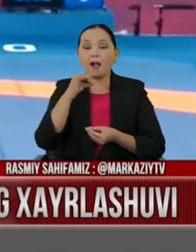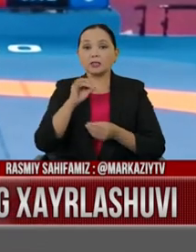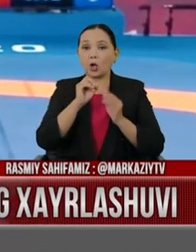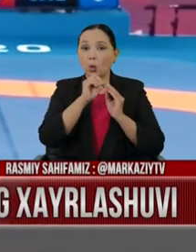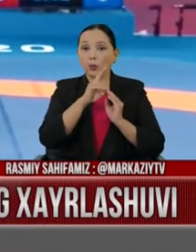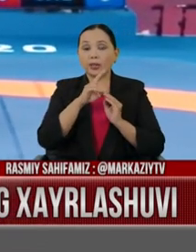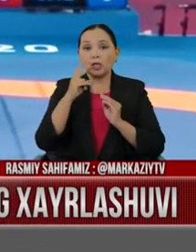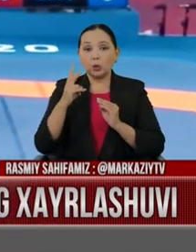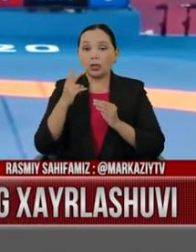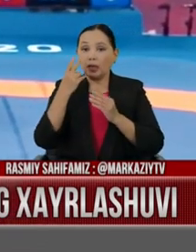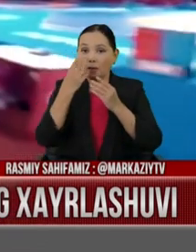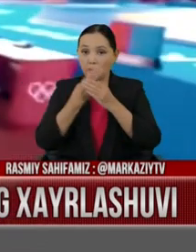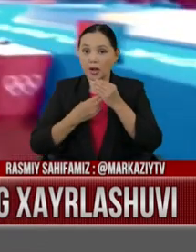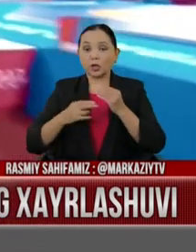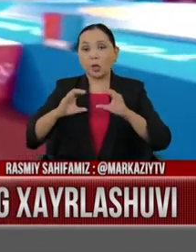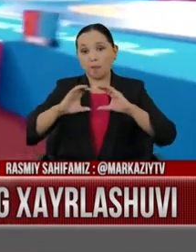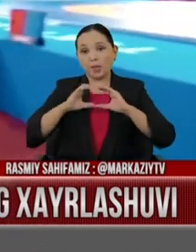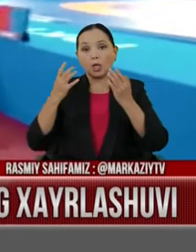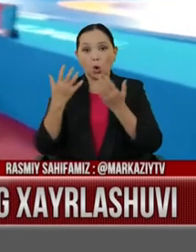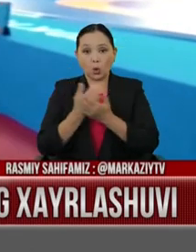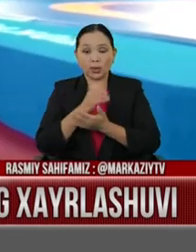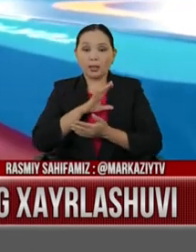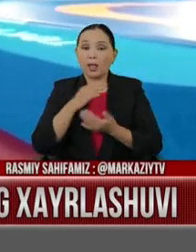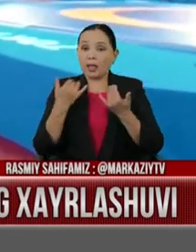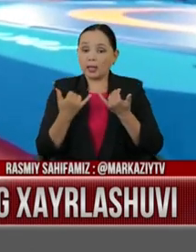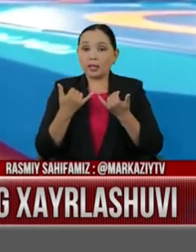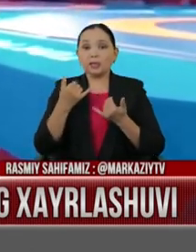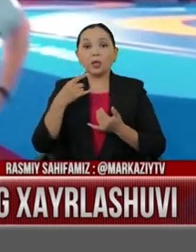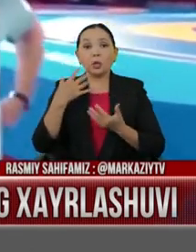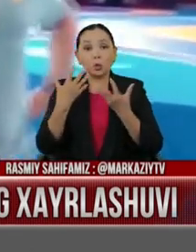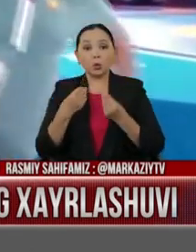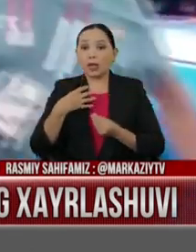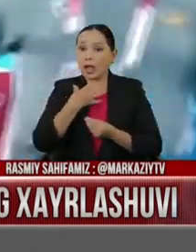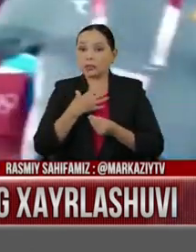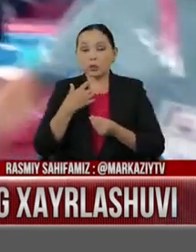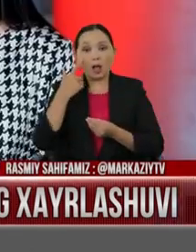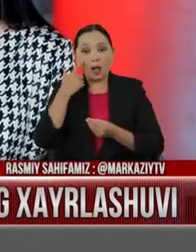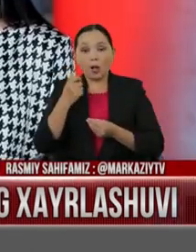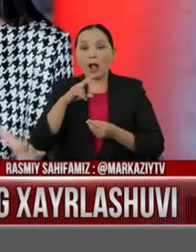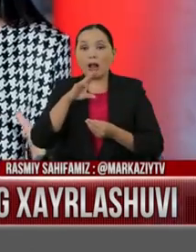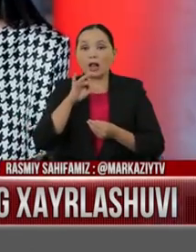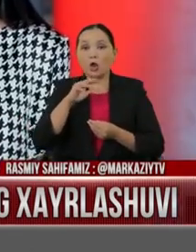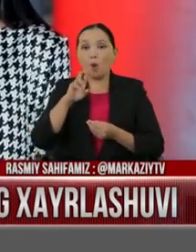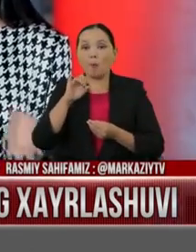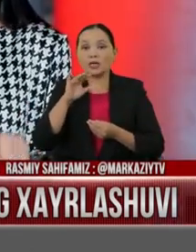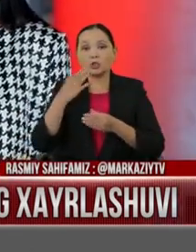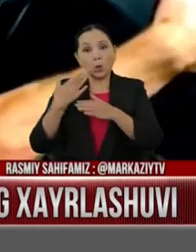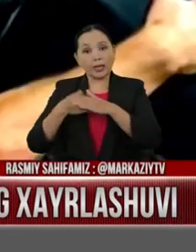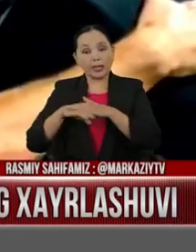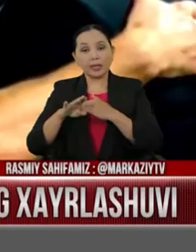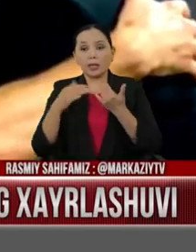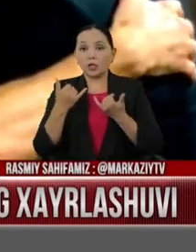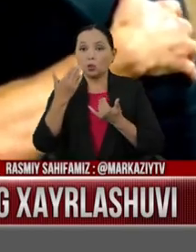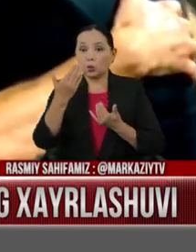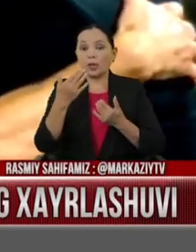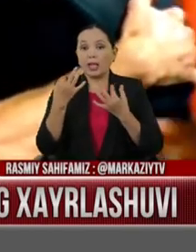Kaysanovni 12-2 hisobda mag'lub etib, bronza medalini qo'lga kiritdi. Endi esa kunning eng asosiy xabariga o'tamiz. Leo Barselonadan